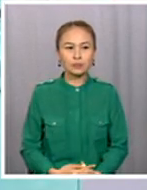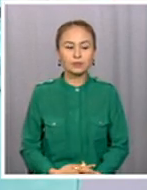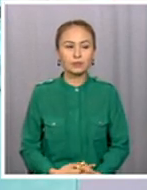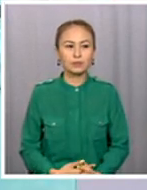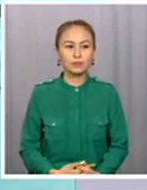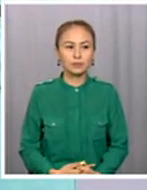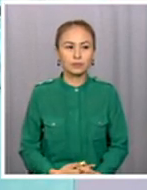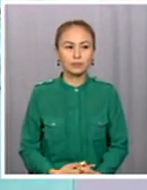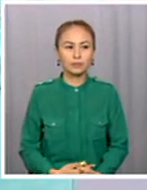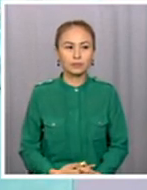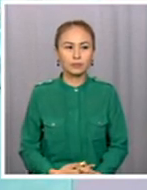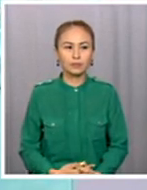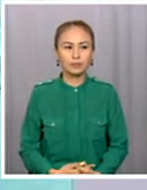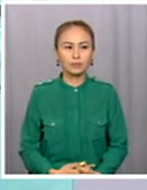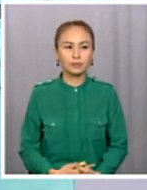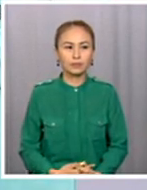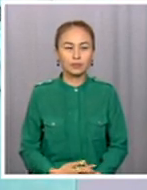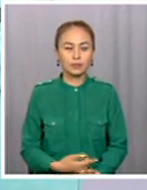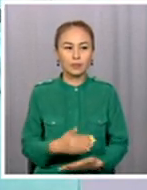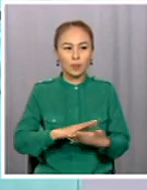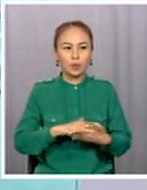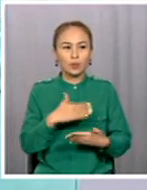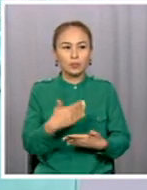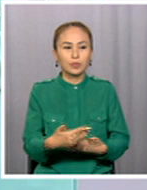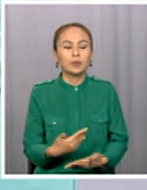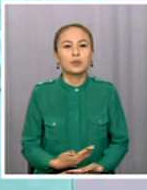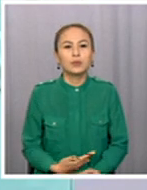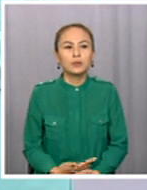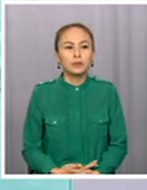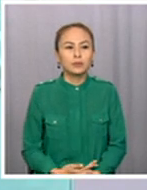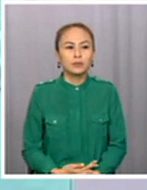Ол бізде ноутбук,